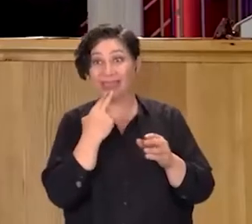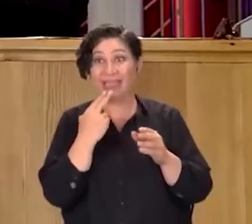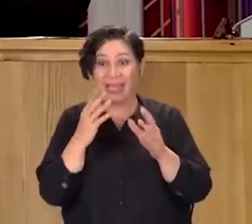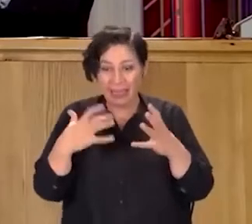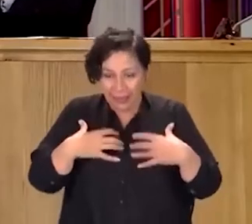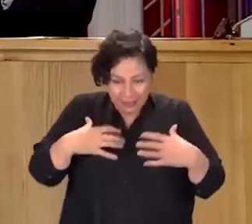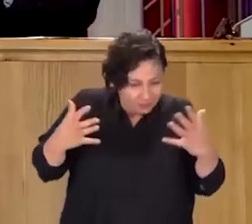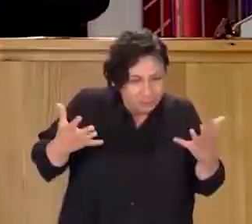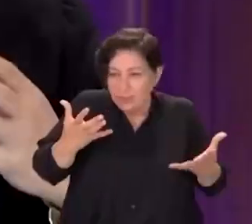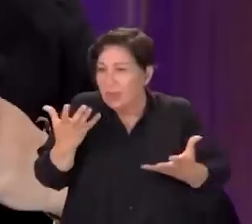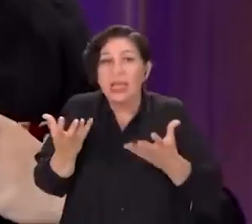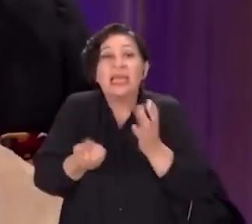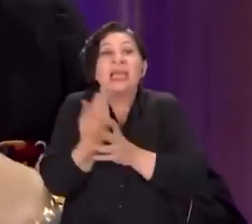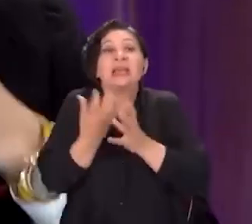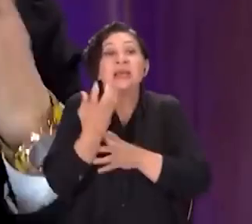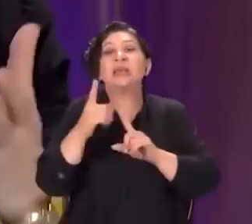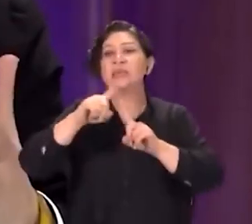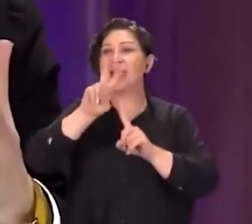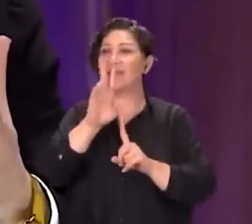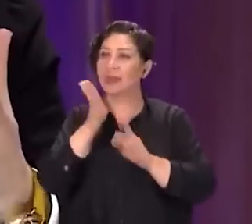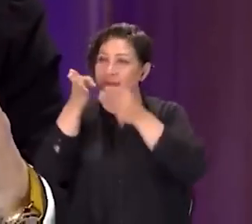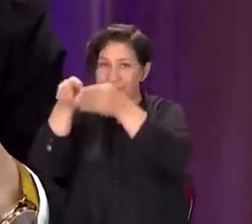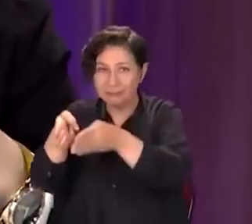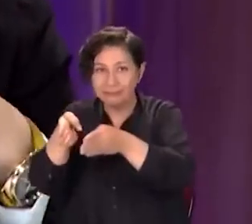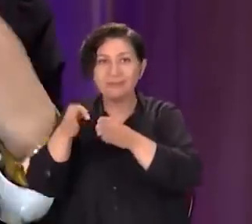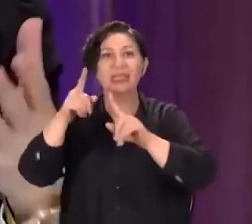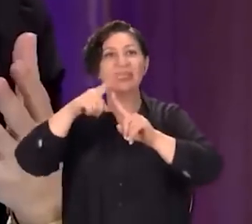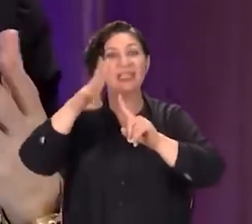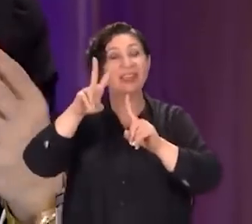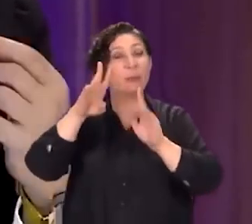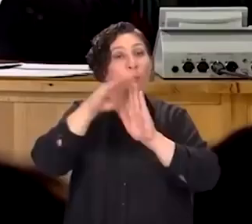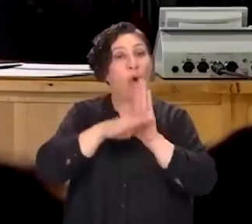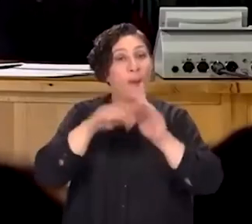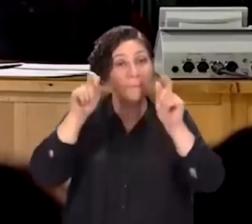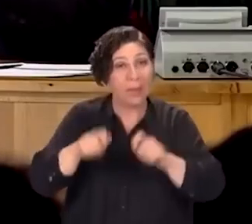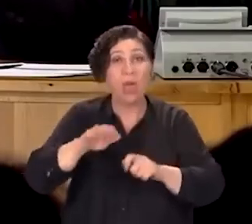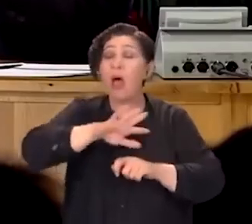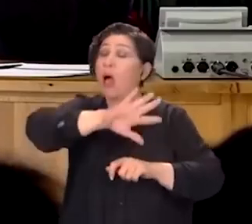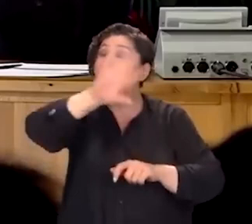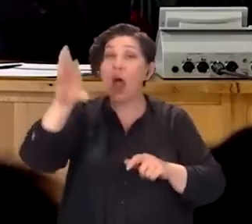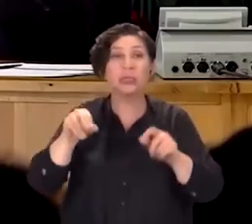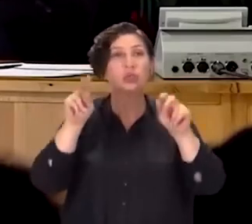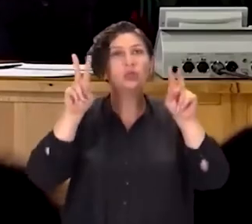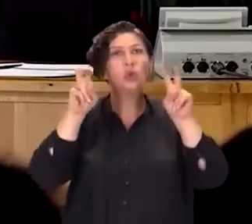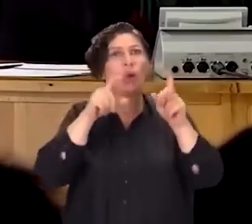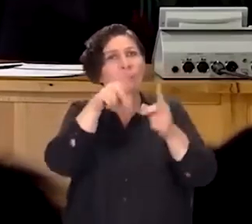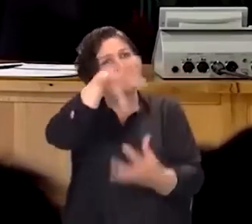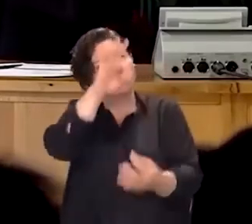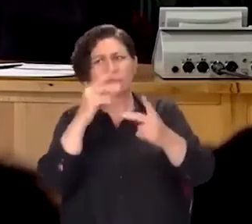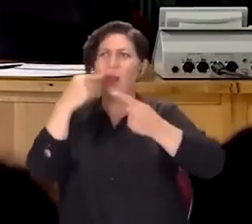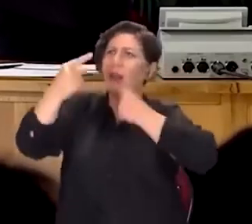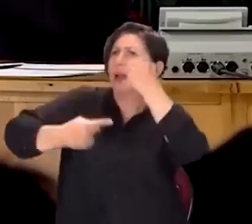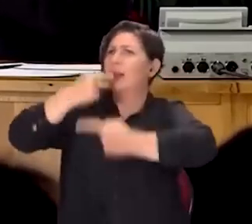kabına sığamadı. Oradan televizyona taştı. Televizyonda da herkesin konusu oldu. Yani